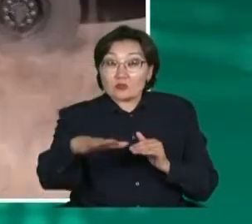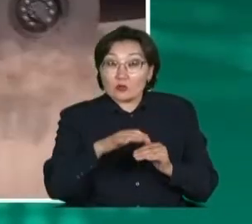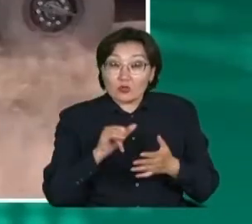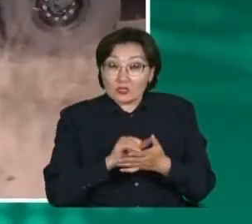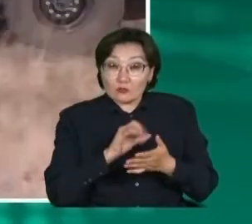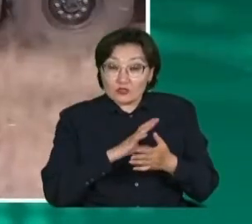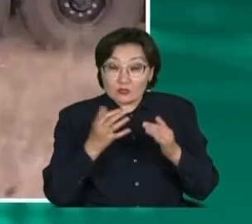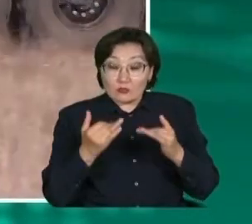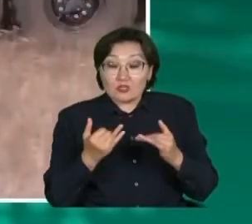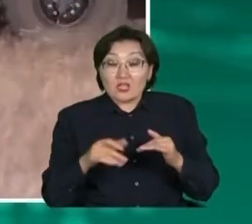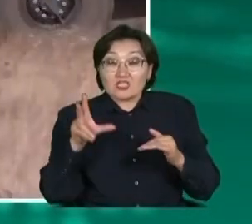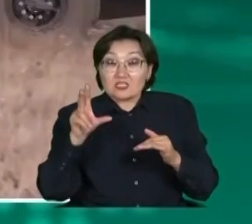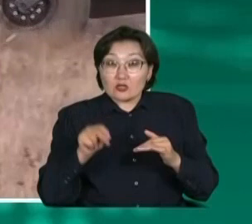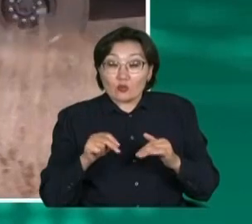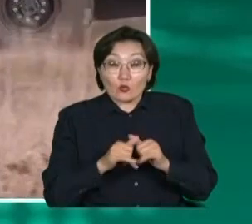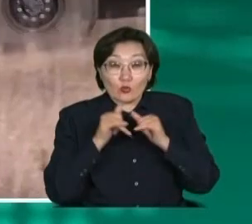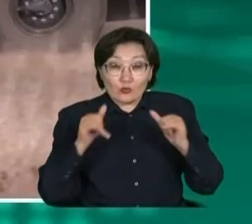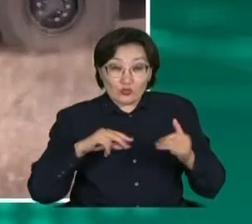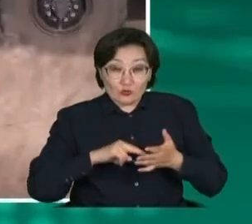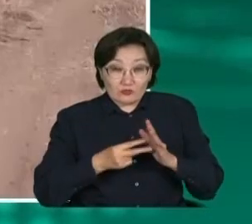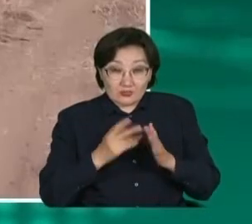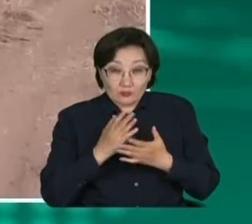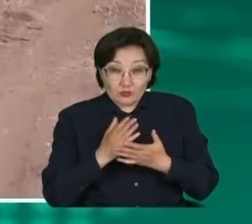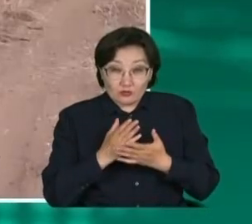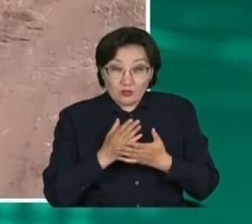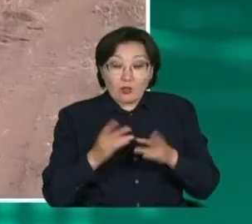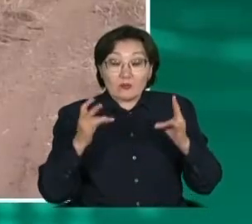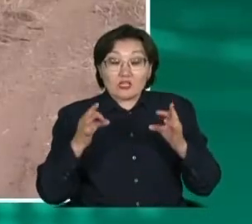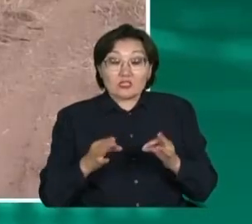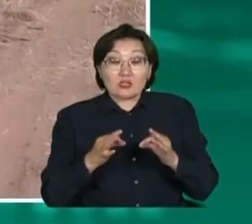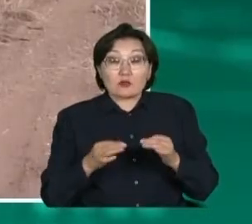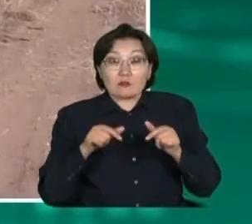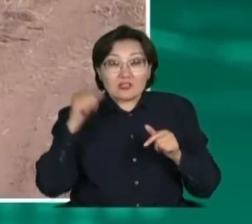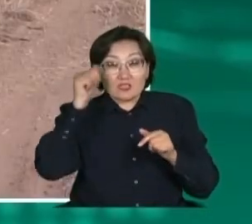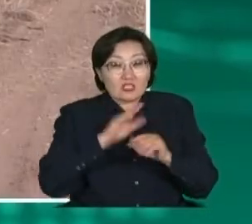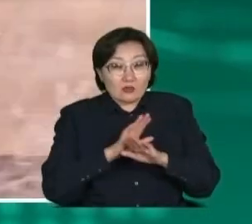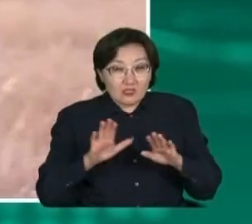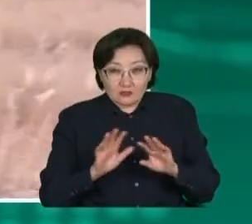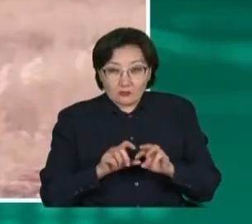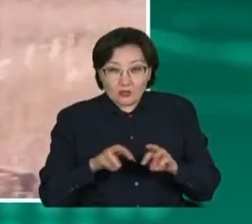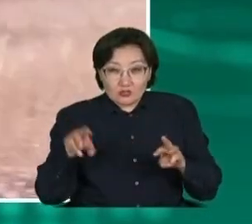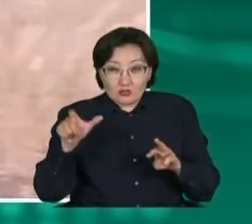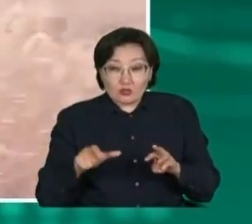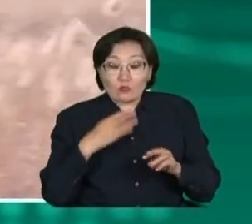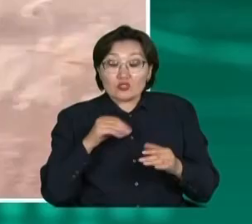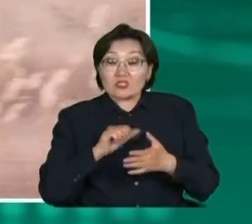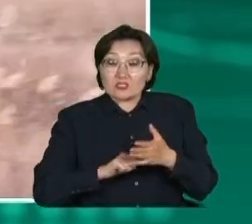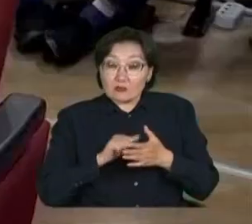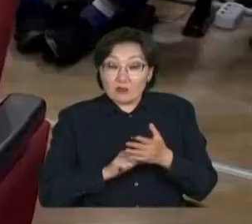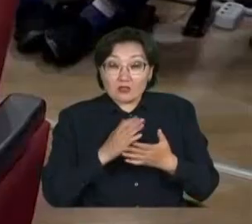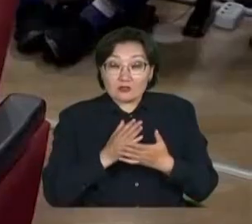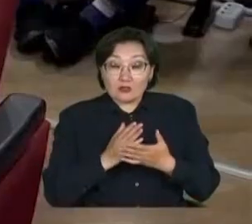орнатылған. Енді оның санын көбейту көзделіп отыр екен. Бірақ биыл емес дейді министр. Оның өзіндік себебі бар